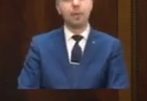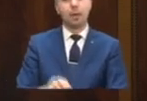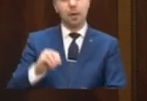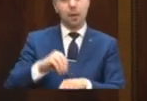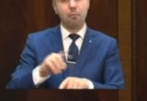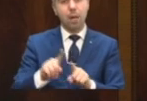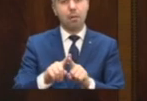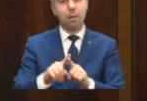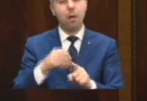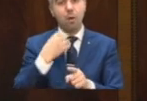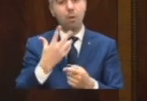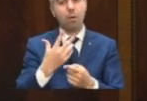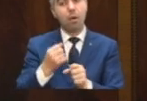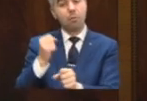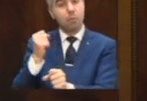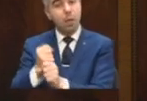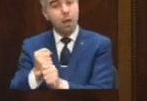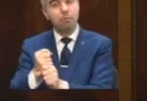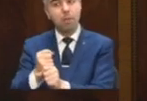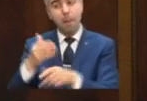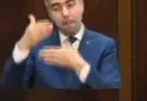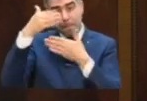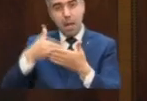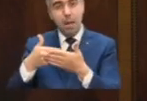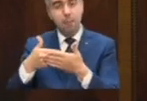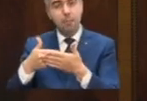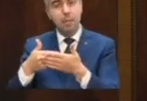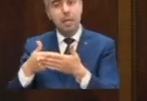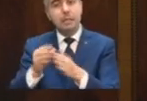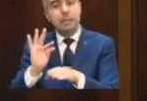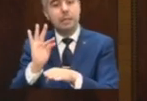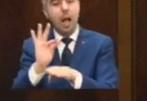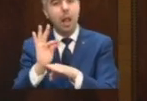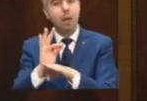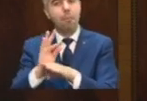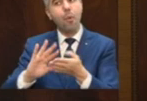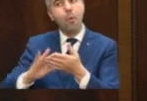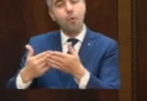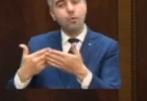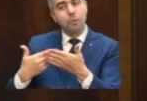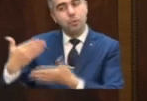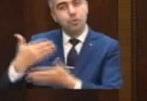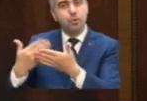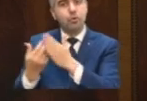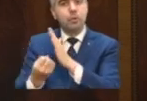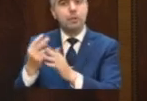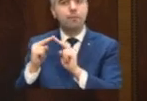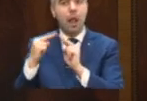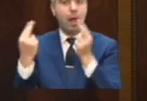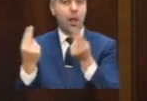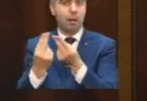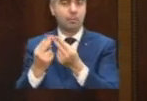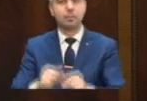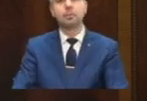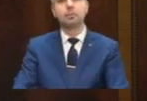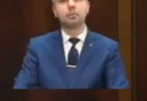الخبرة والتكنولوجيا إلى اليد العاملة الوطنية واكتساب المهارات القائمة على الابتكار التكنولوجي. السيد